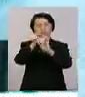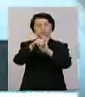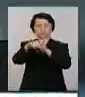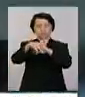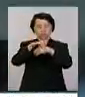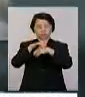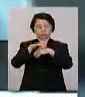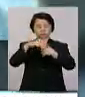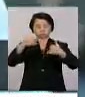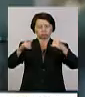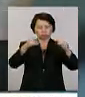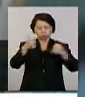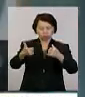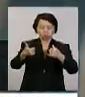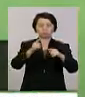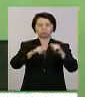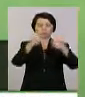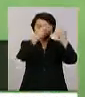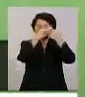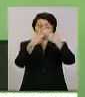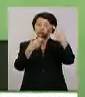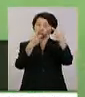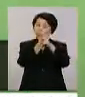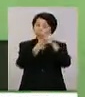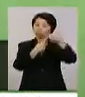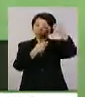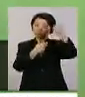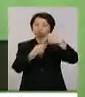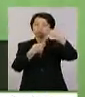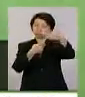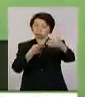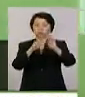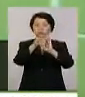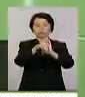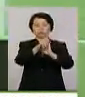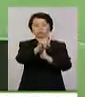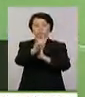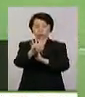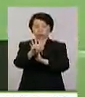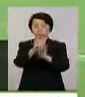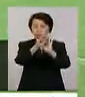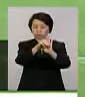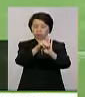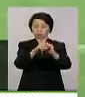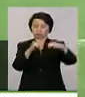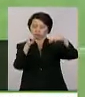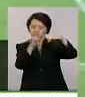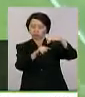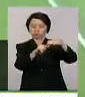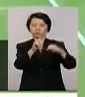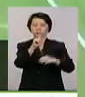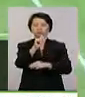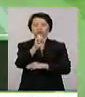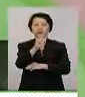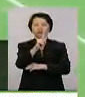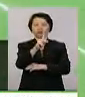awal. Arab Saudi juga juara dua kali kejohanan berjaya di depan pada minit ke-24 menerusi jaringan Turki